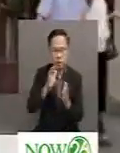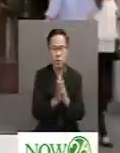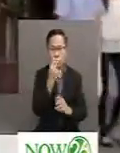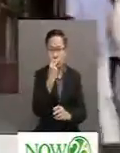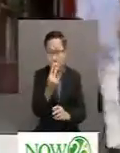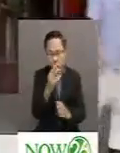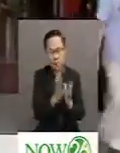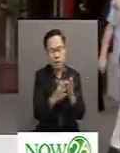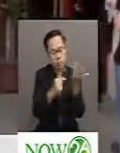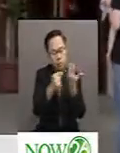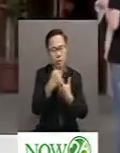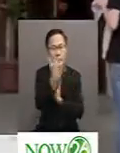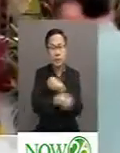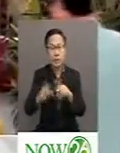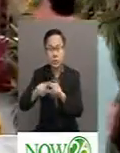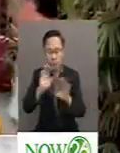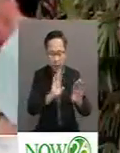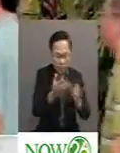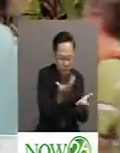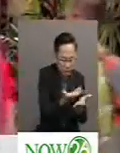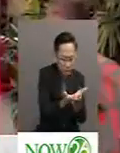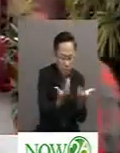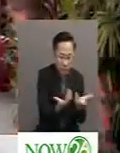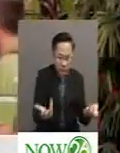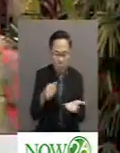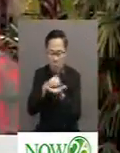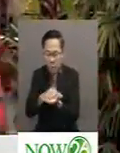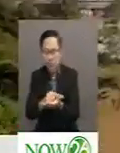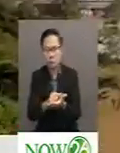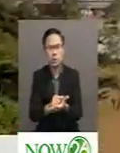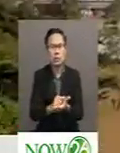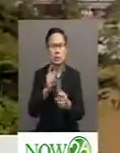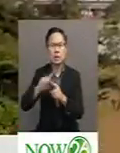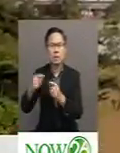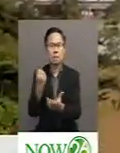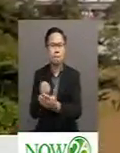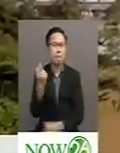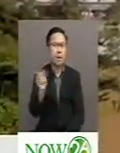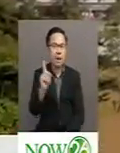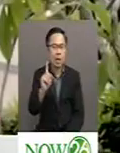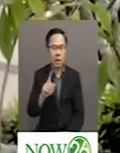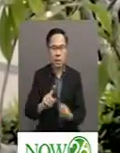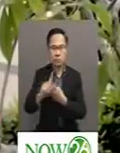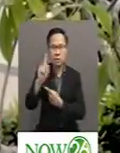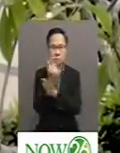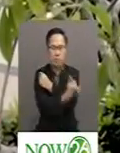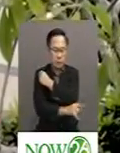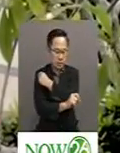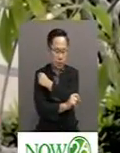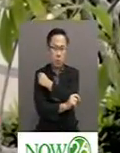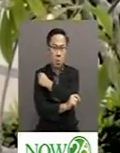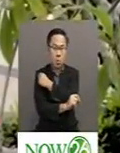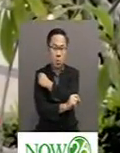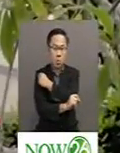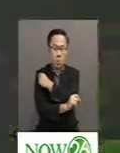จค่าครองชีพในเมืองต่างๆค่ะเปรียบเทียบทั้งราคาสินค้าบริการปรากฏคุณผู้ชมค่ะสิงคโปร์ค่ะติดอันดับ1นะคะ